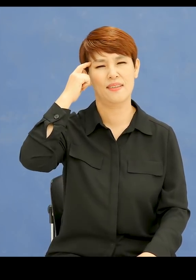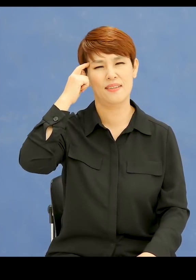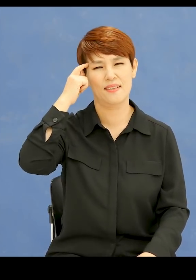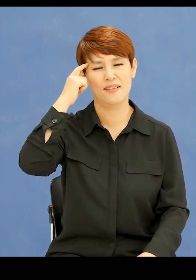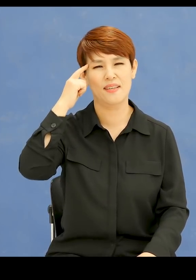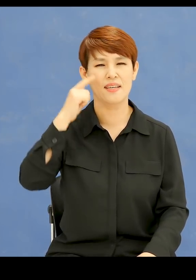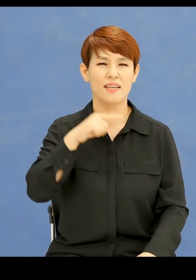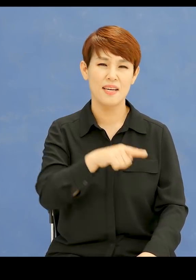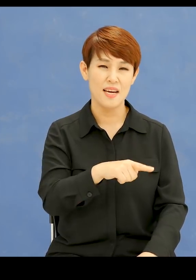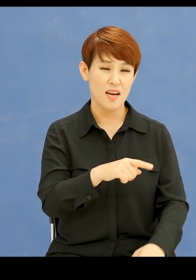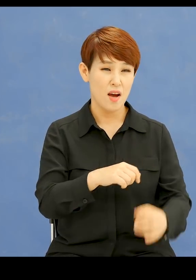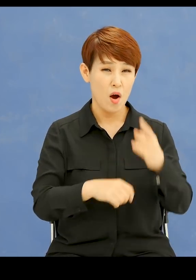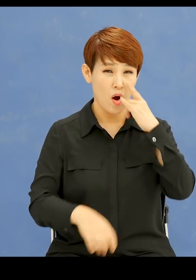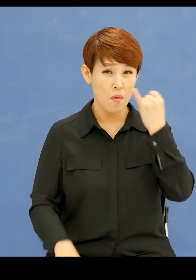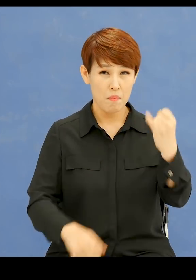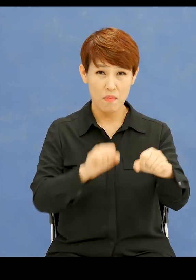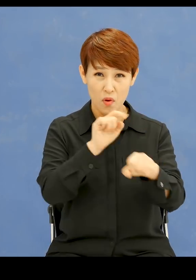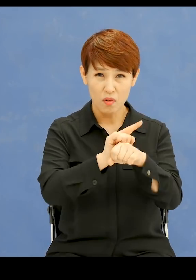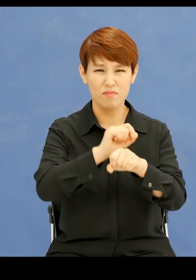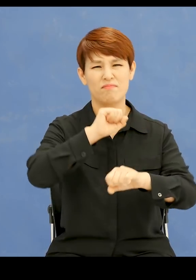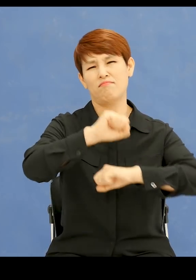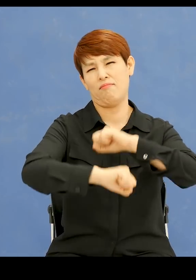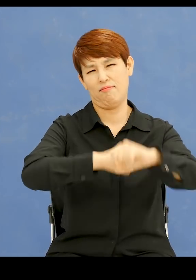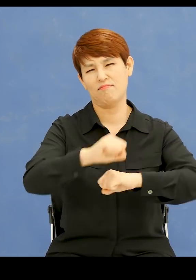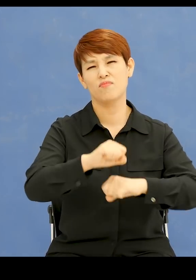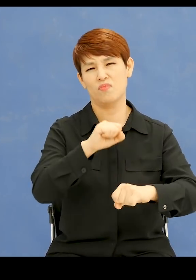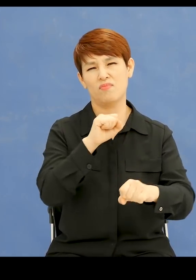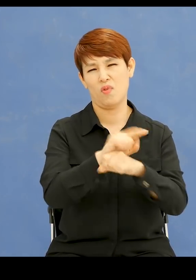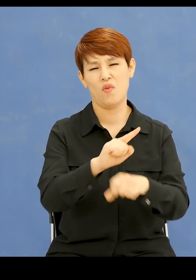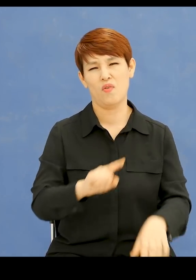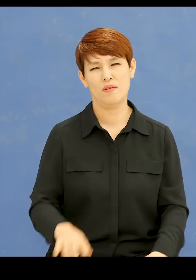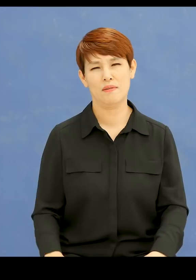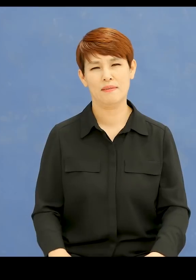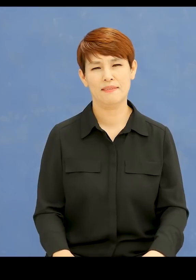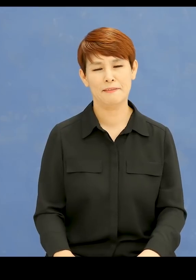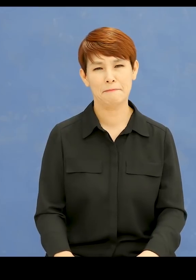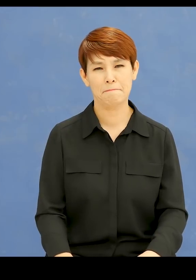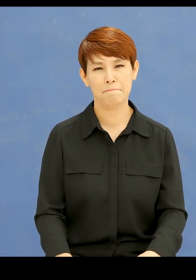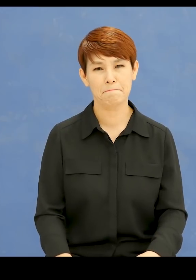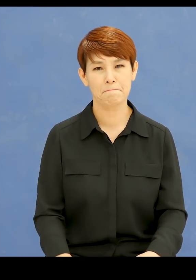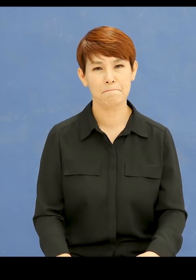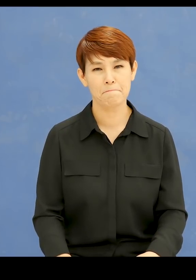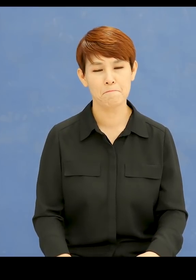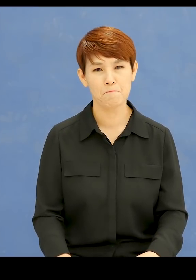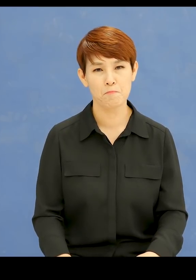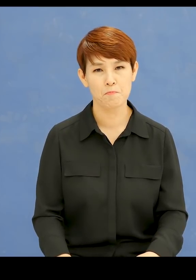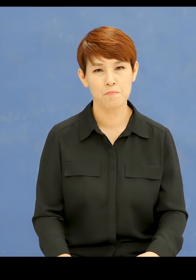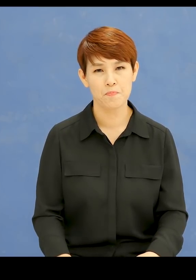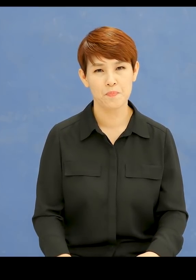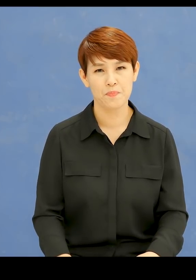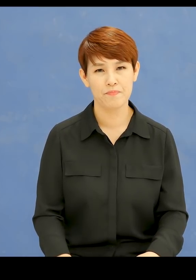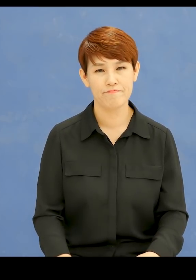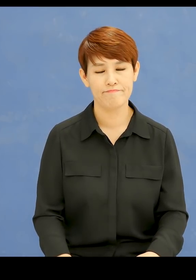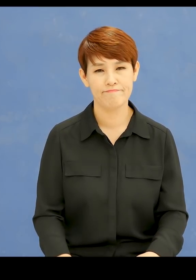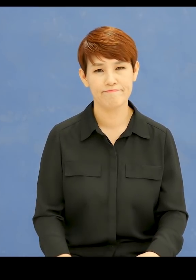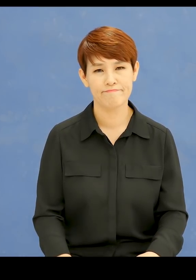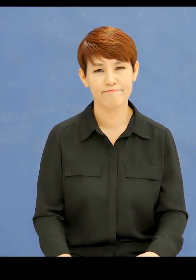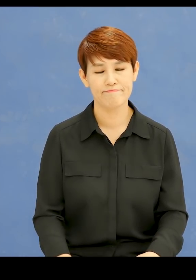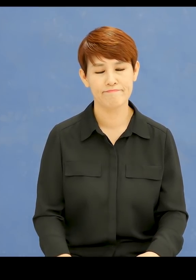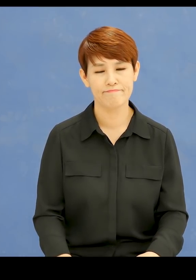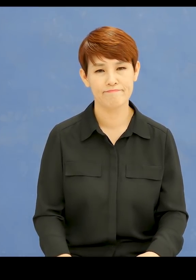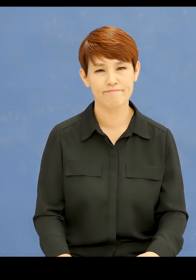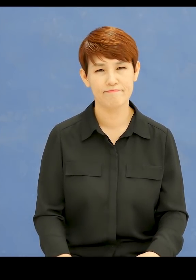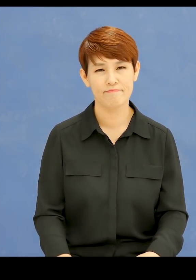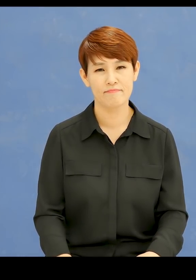굉장히 자유하셨던 것 같던 세상적으로 굉장히 자유한 삶을 원했던 것 같고요. 그런 삶을 편안하게 사셨던